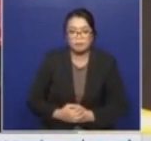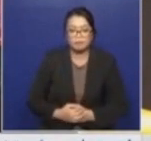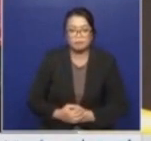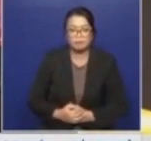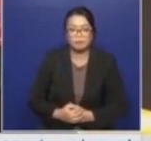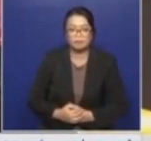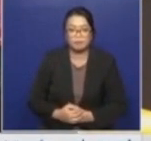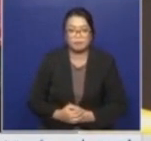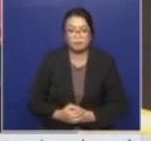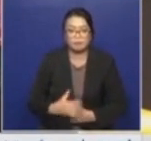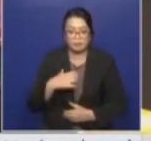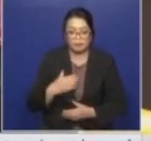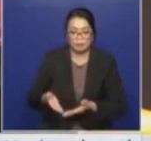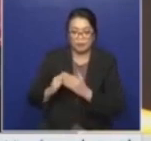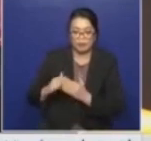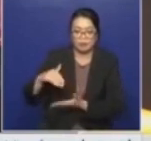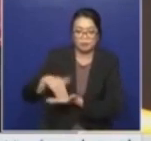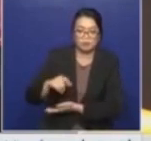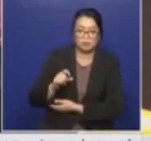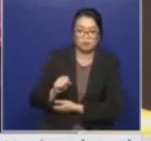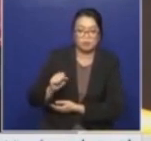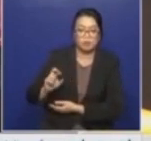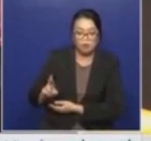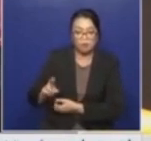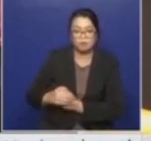ญการให้มีสสร